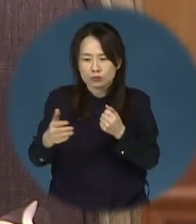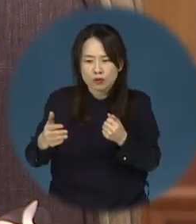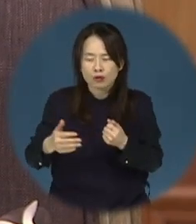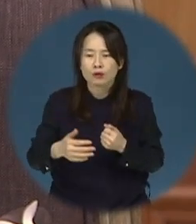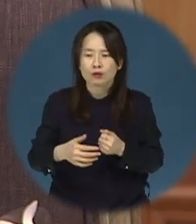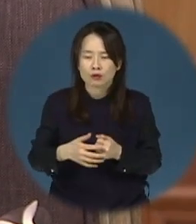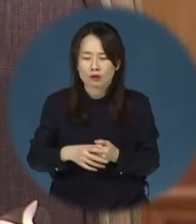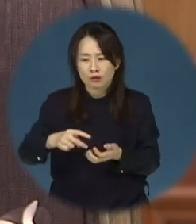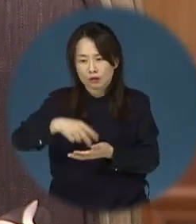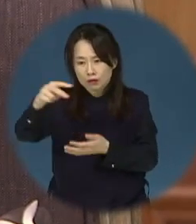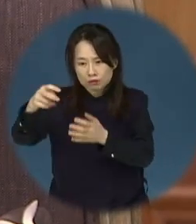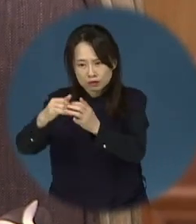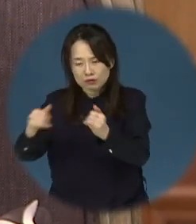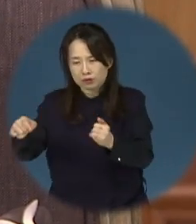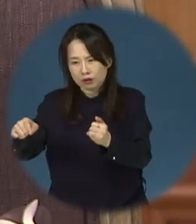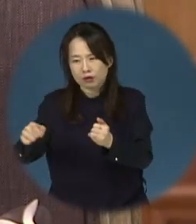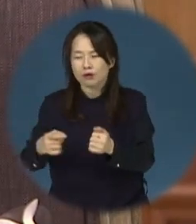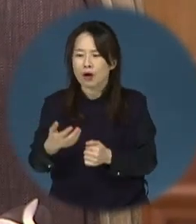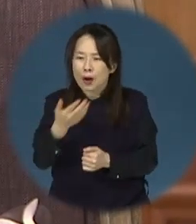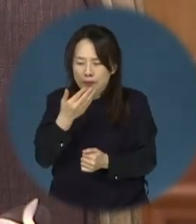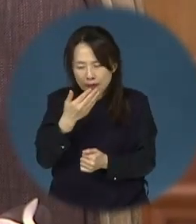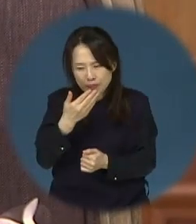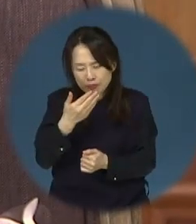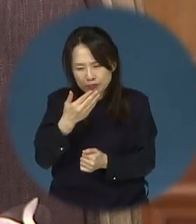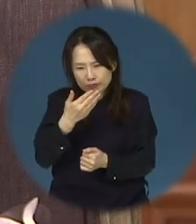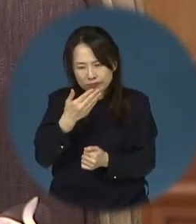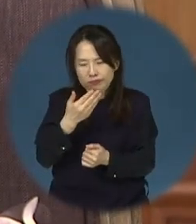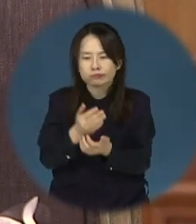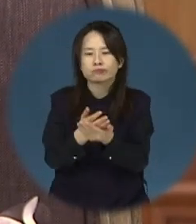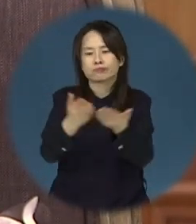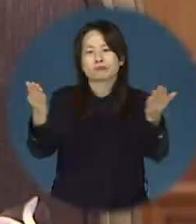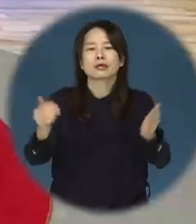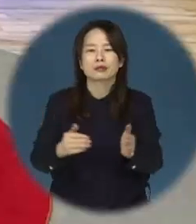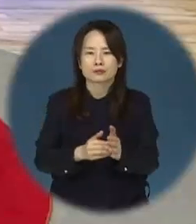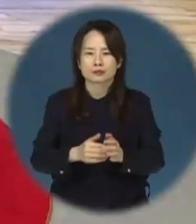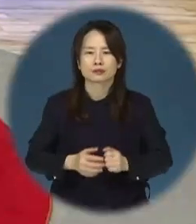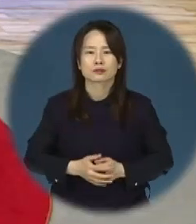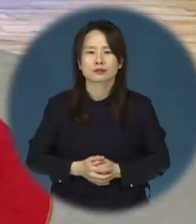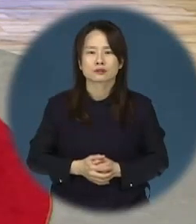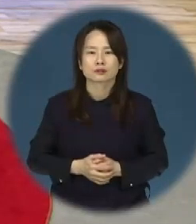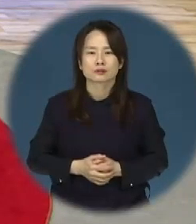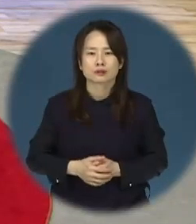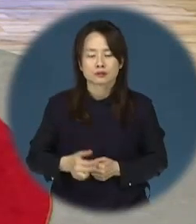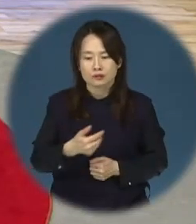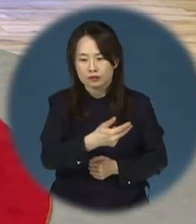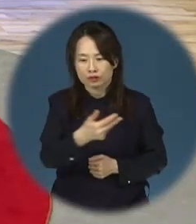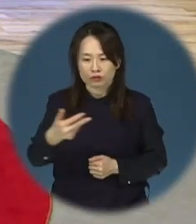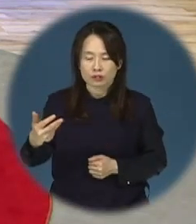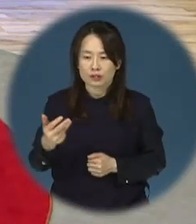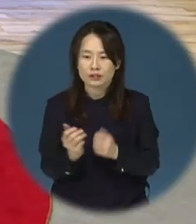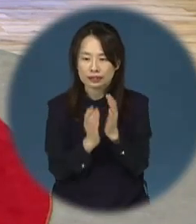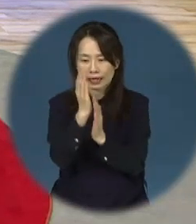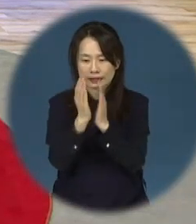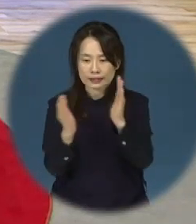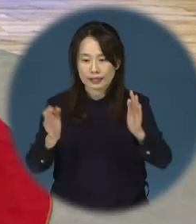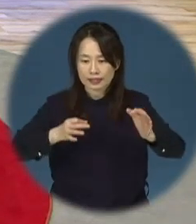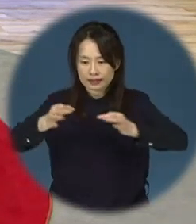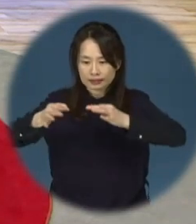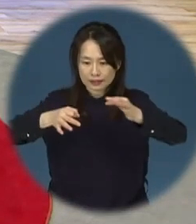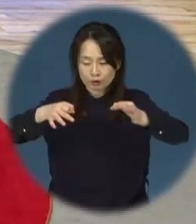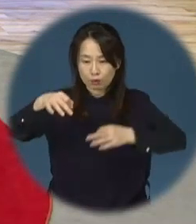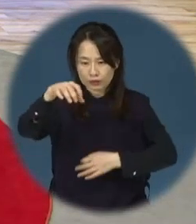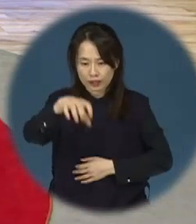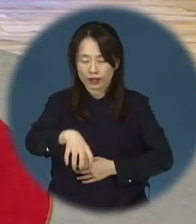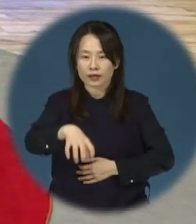상황 그때 밥 먹는 거랑 지금 밥 먹는 건 비교하면 안 되는 예, 안 되는 예. 상황이었어요. 그 청량리 야채시장이었는데 땅굴다리